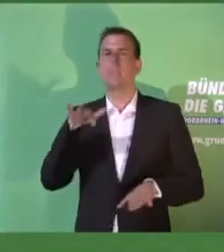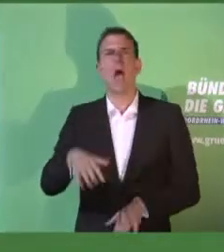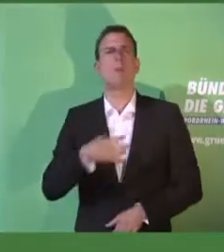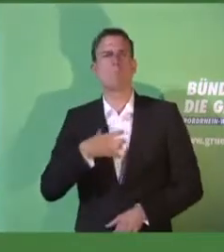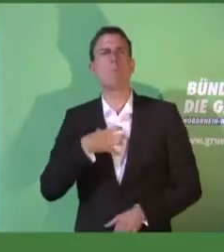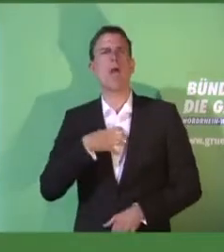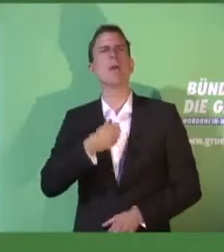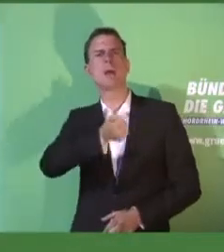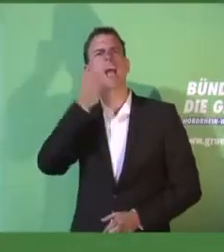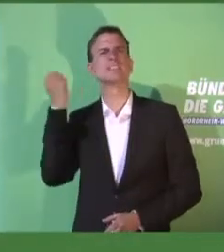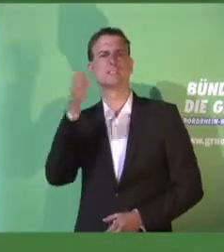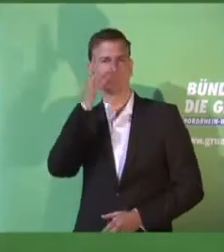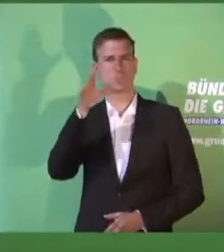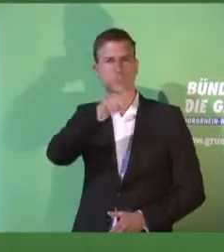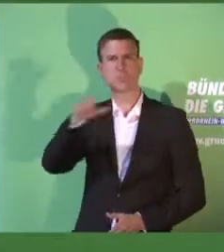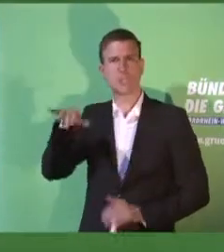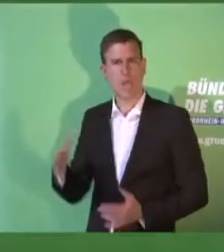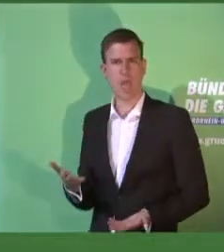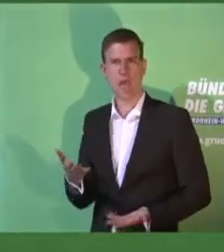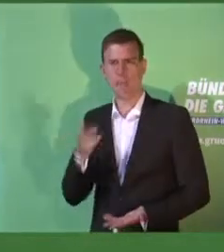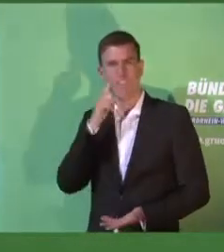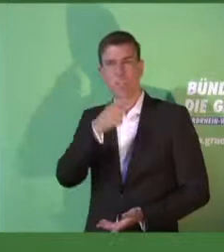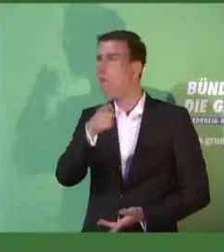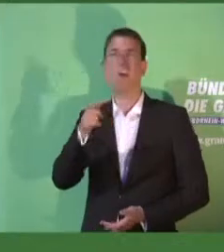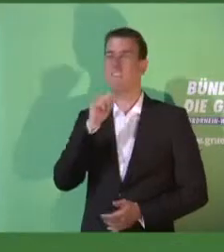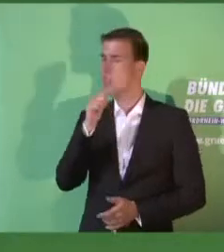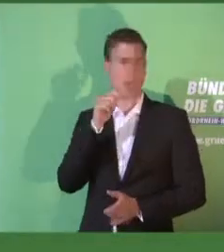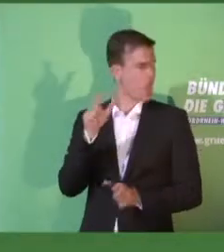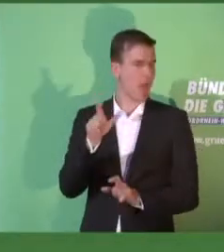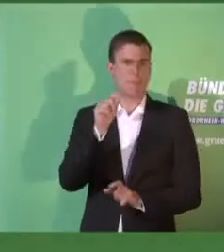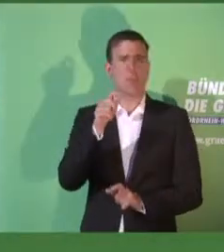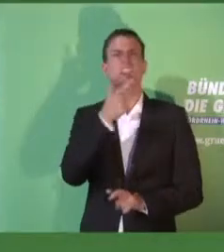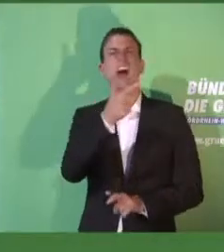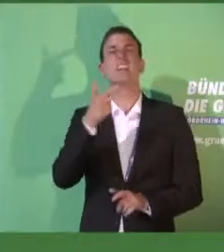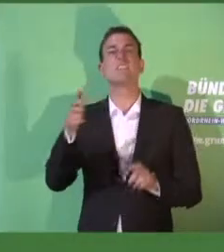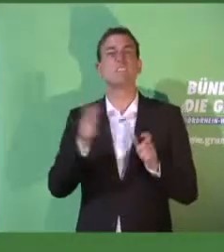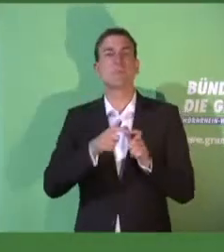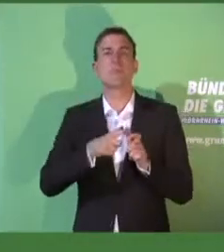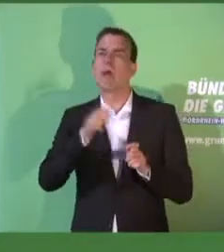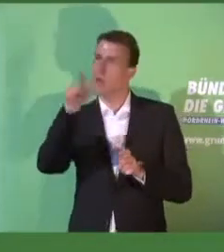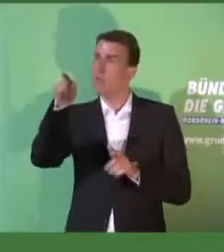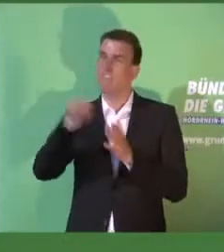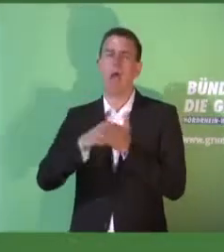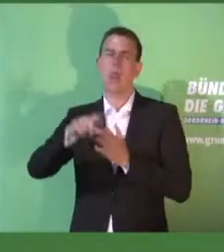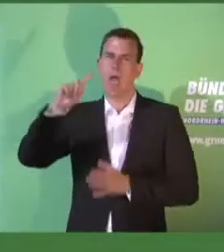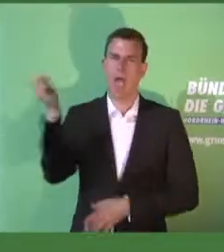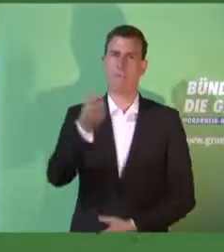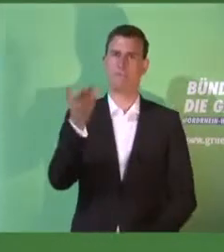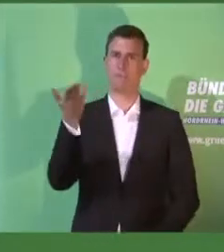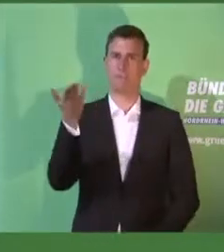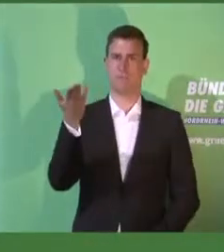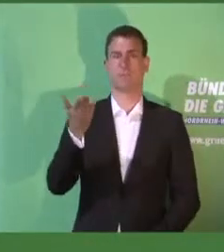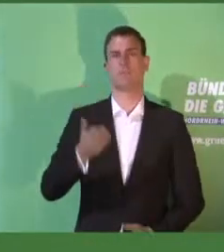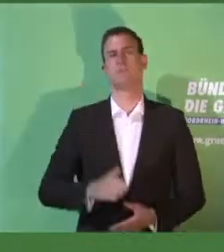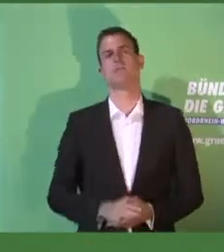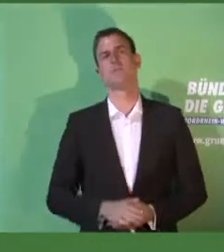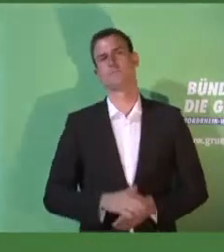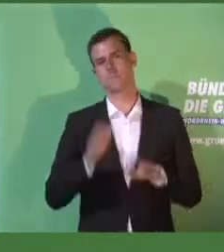haben, der will es nicht sehen und der muss am 22. September abgewählt werden.